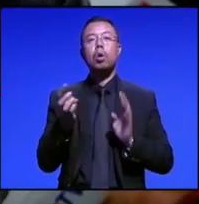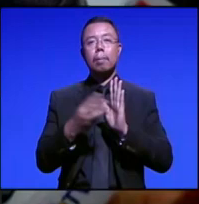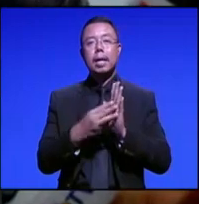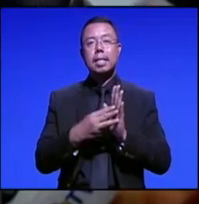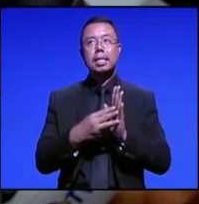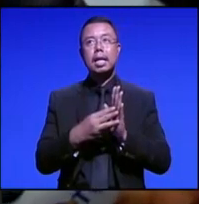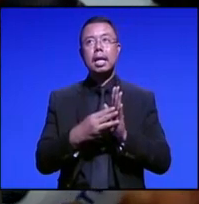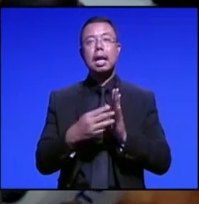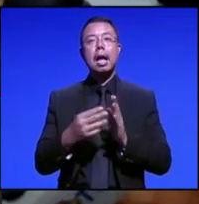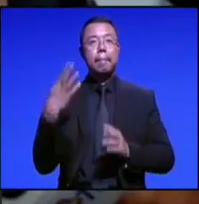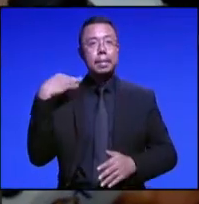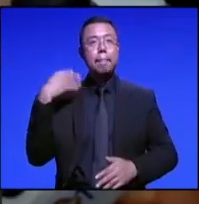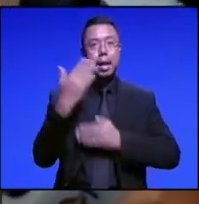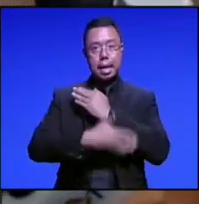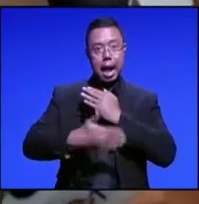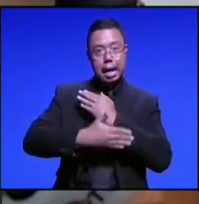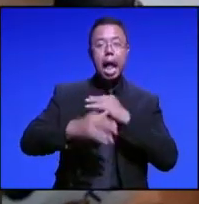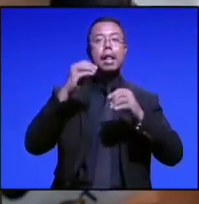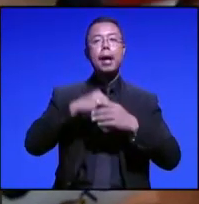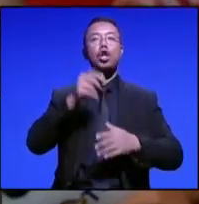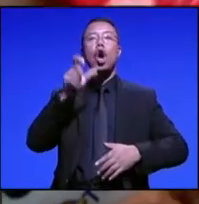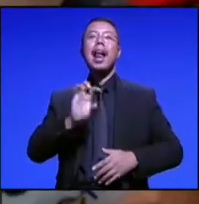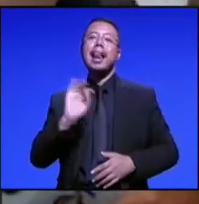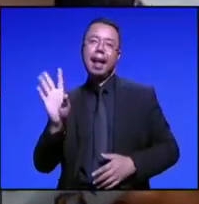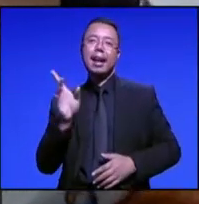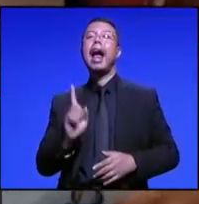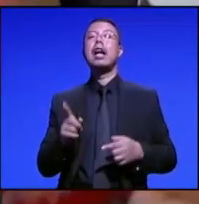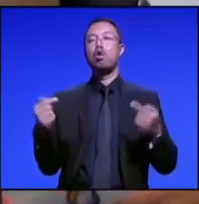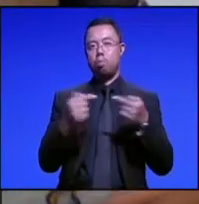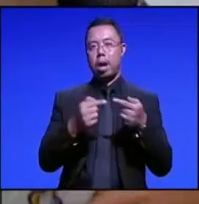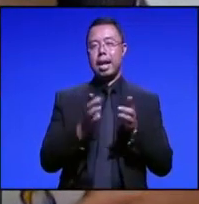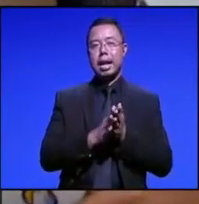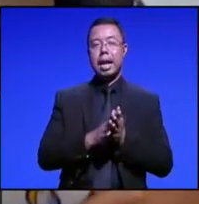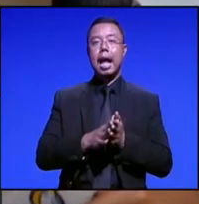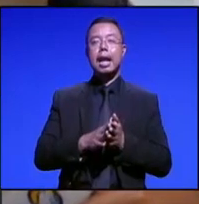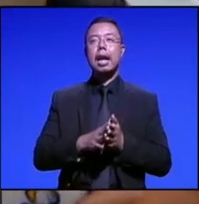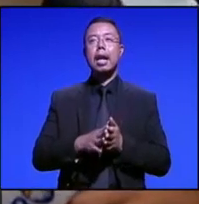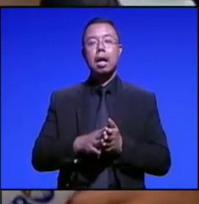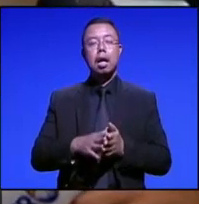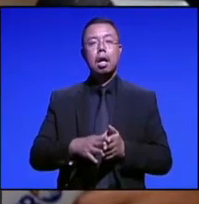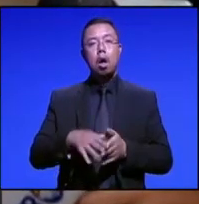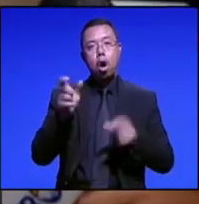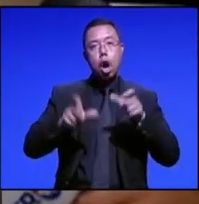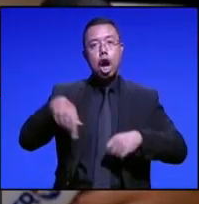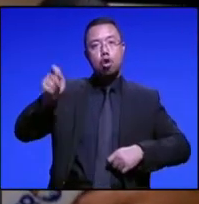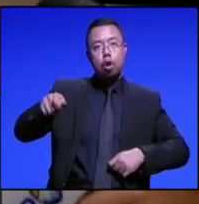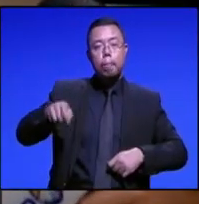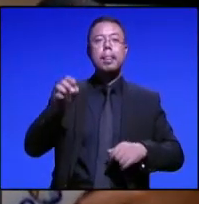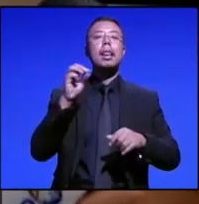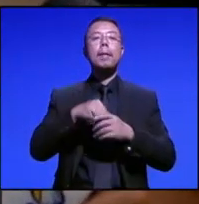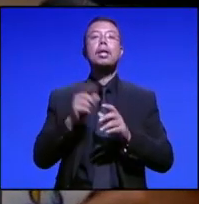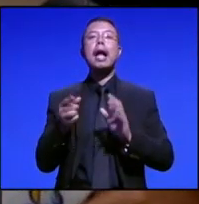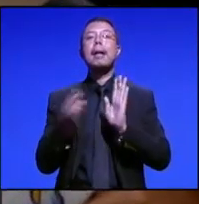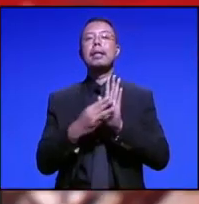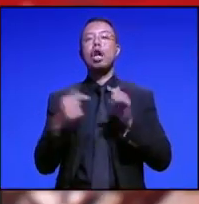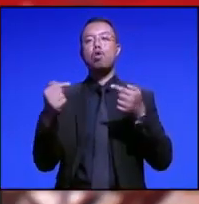negara, kemudian orang lain yang berkaitan dengan ya penegak hukum yang ada kaitan dengan persoalan tindak